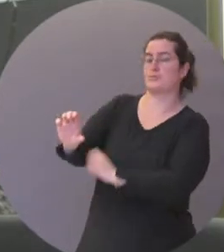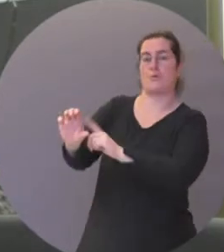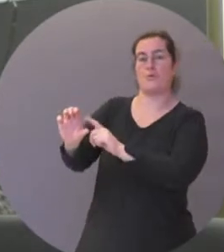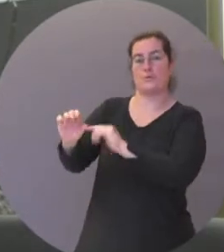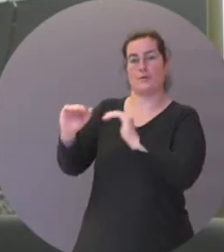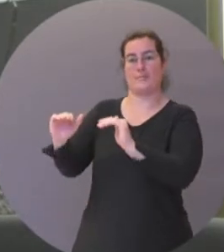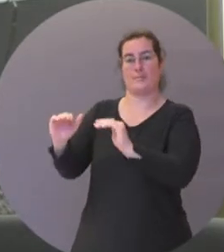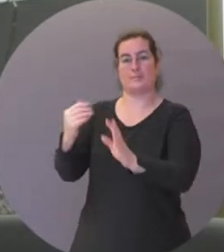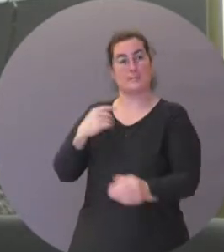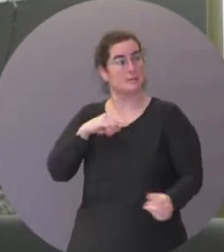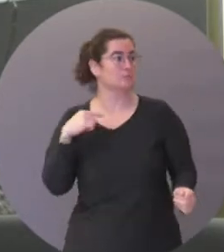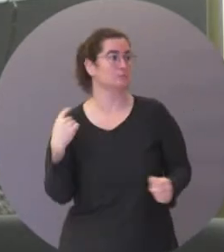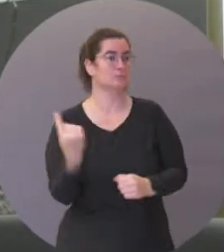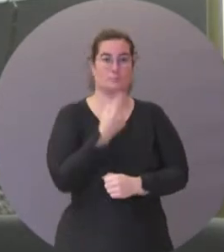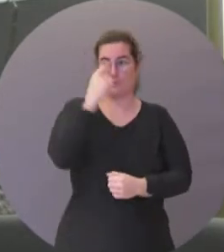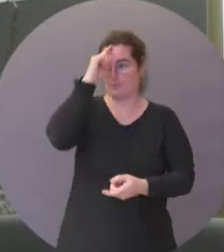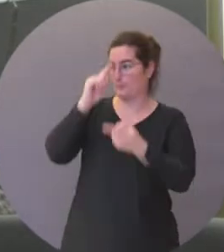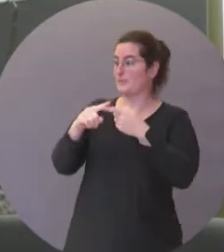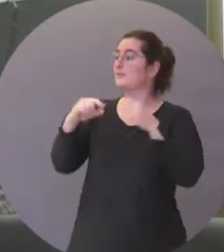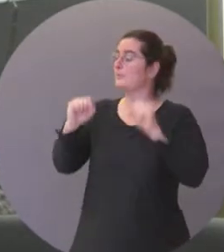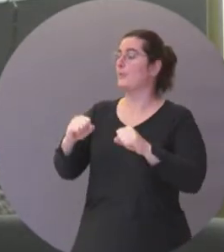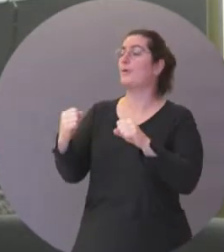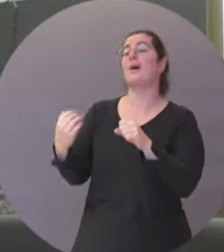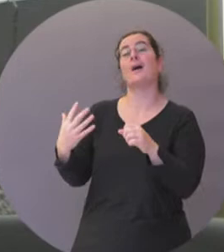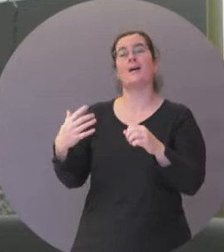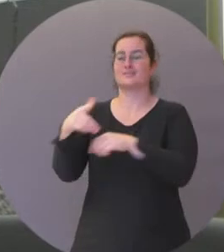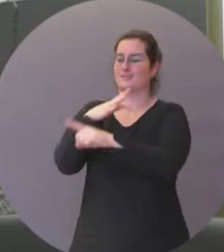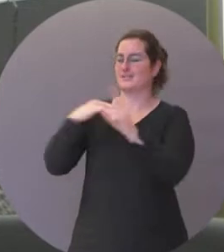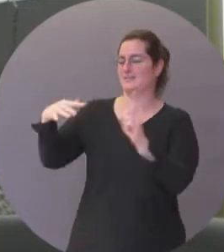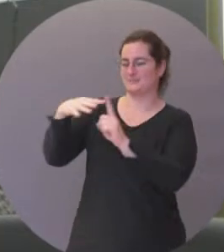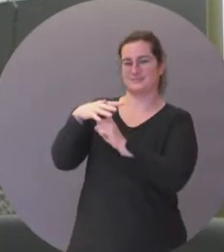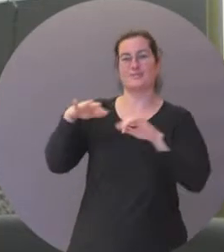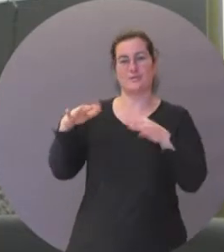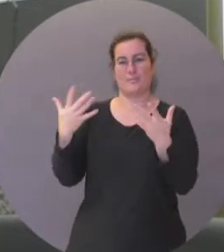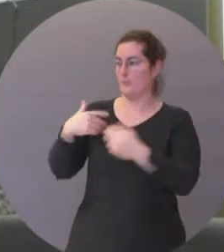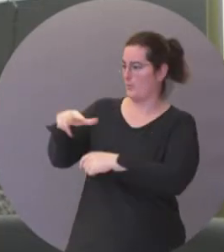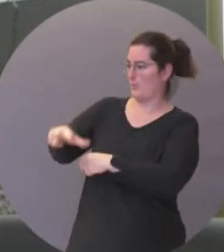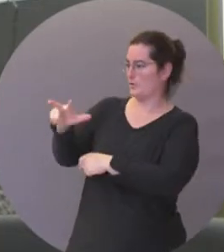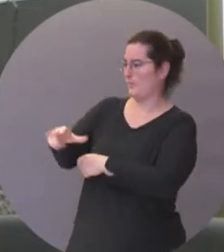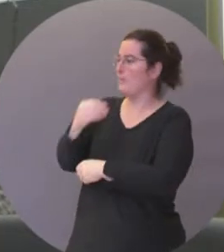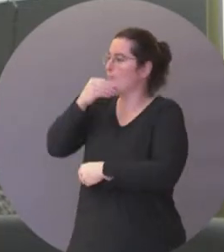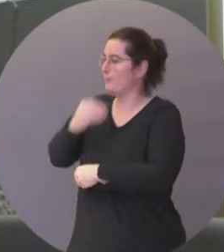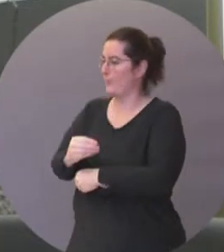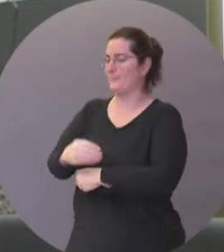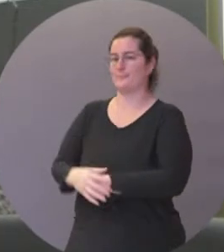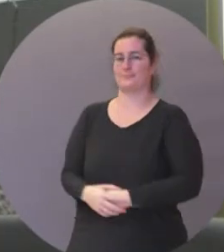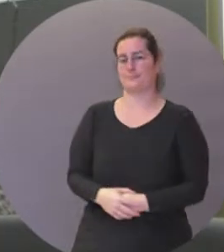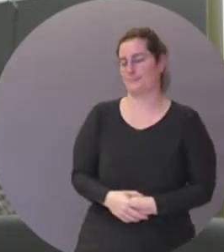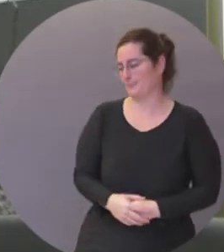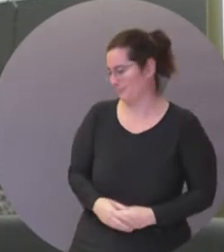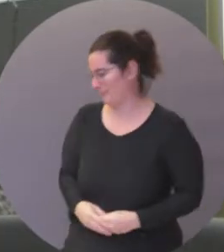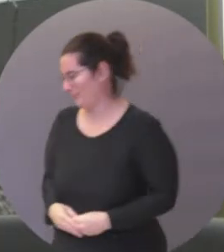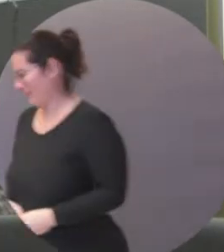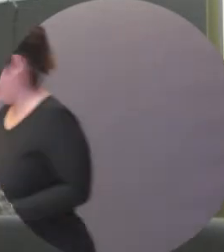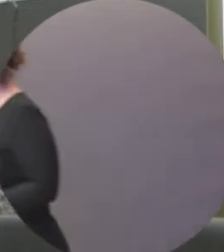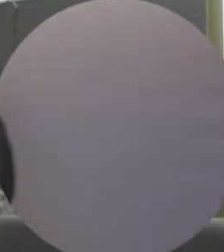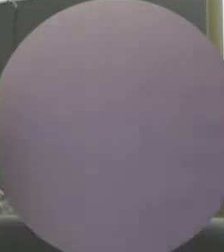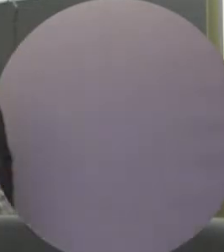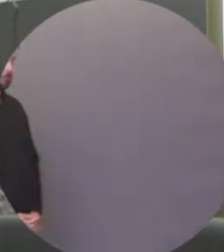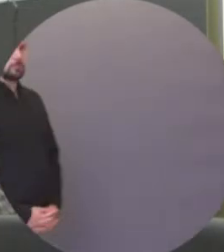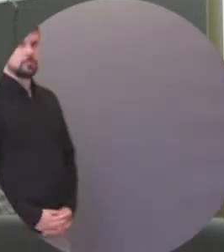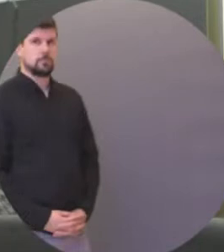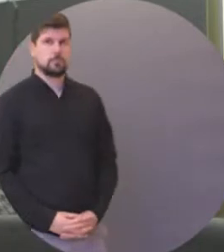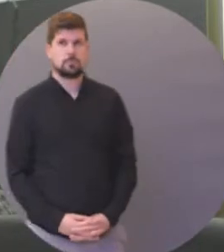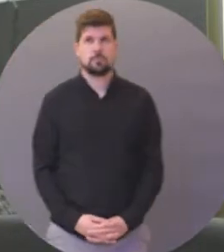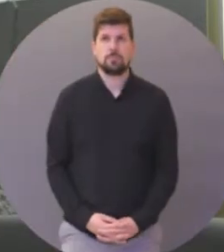à la politique de l'insertion par le logement l'accès au logement passe aussi par la prévention comme le permet la mesure d'accompagnement social